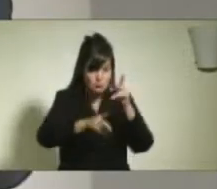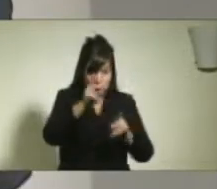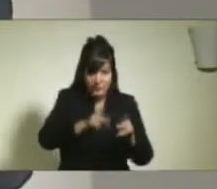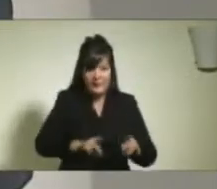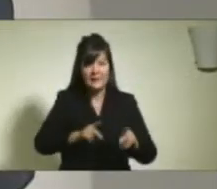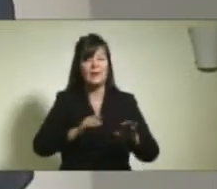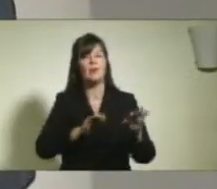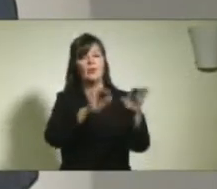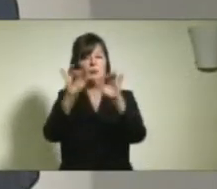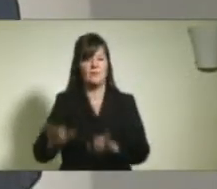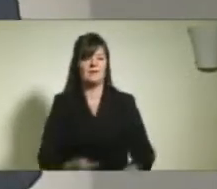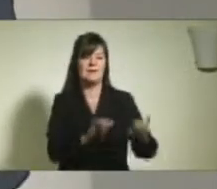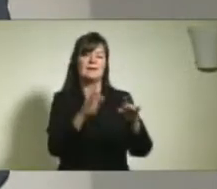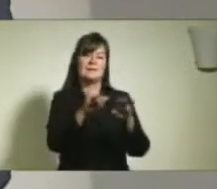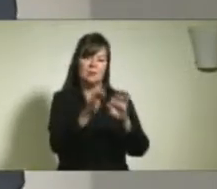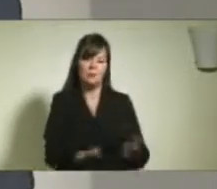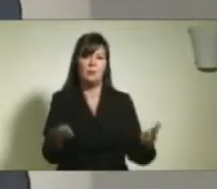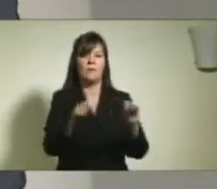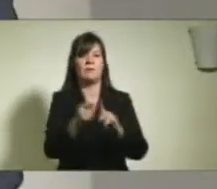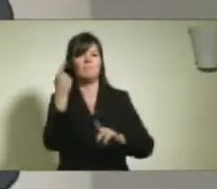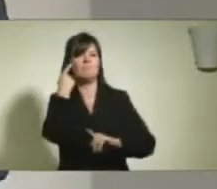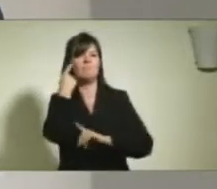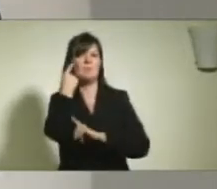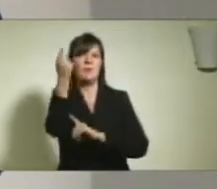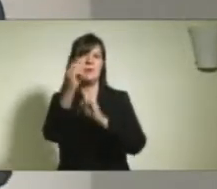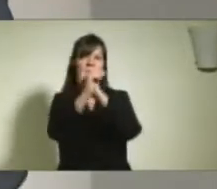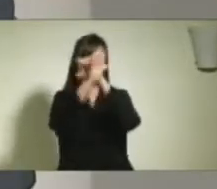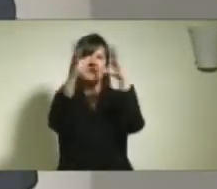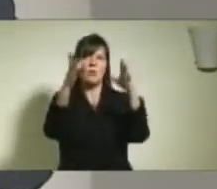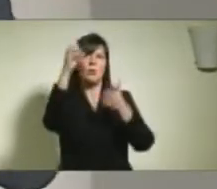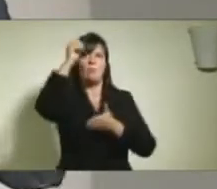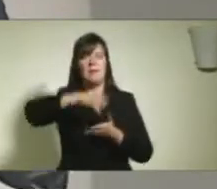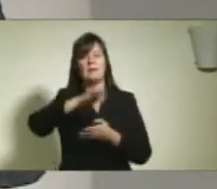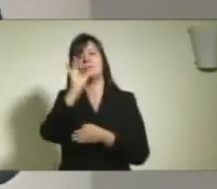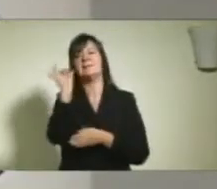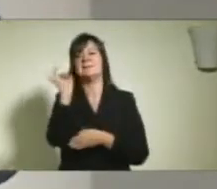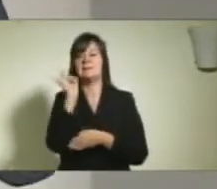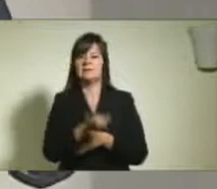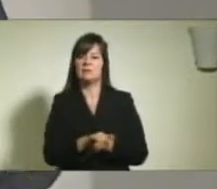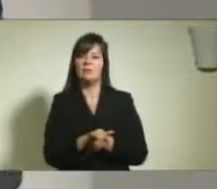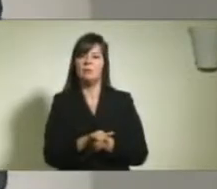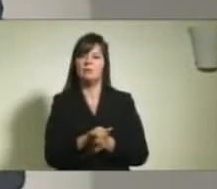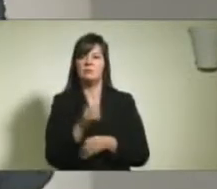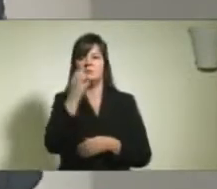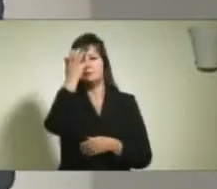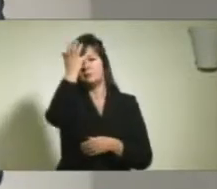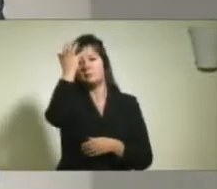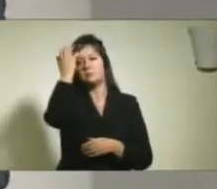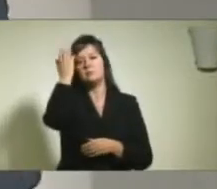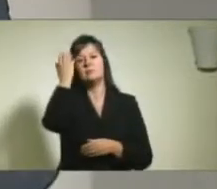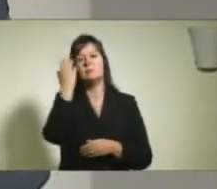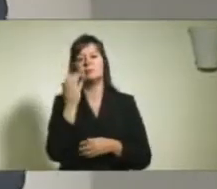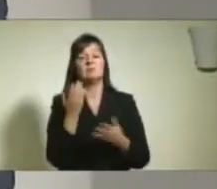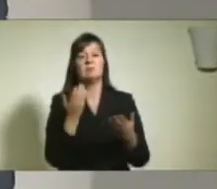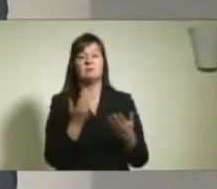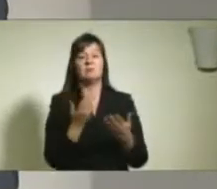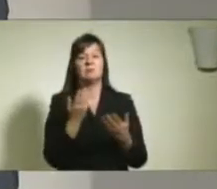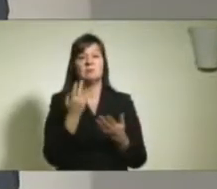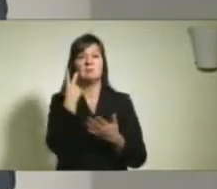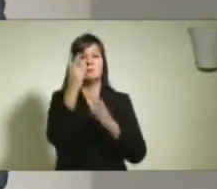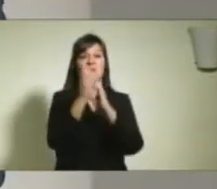vision qu'on a. C'est le plan qu'on a mis en place qui est issu, en fin de compte, de toute l'expérience